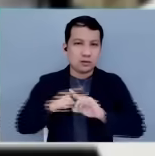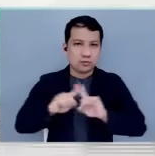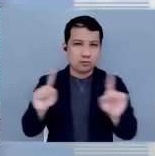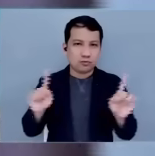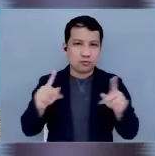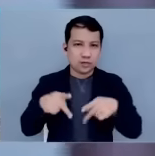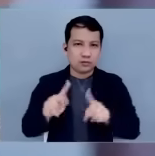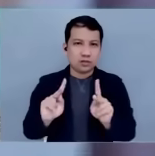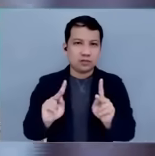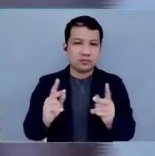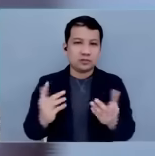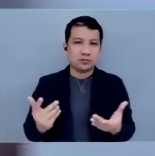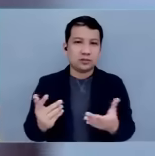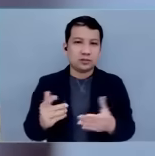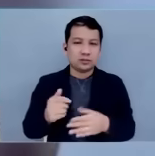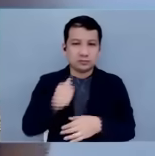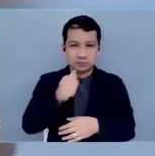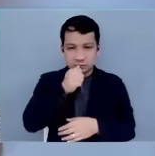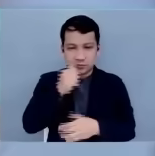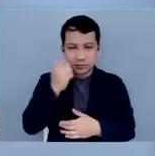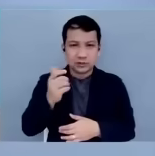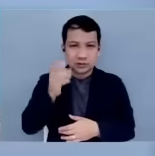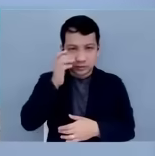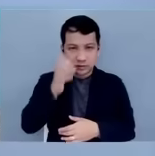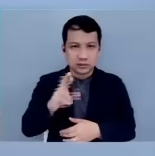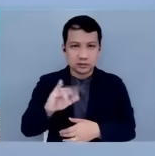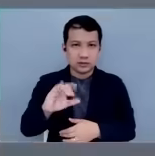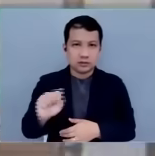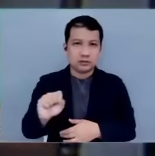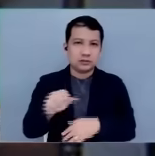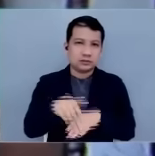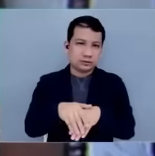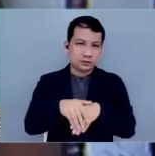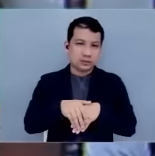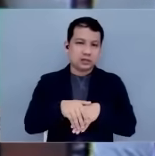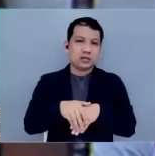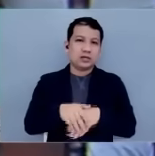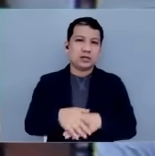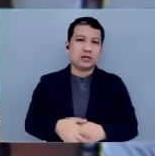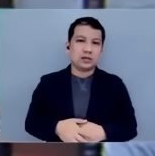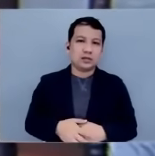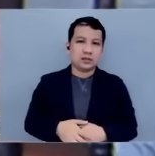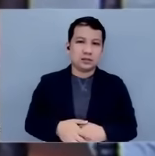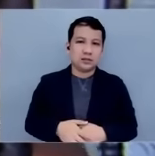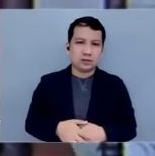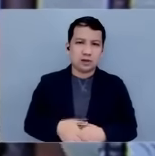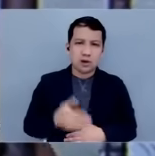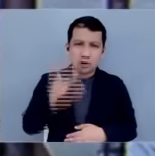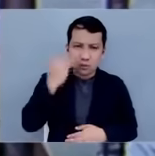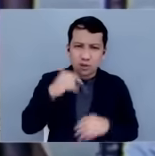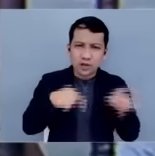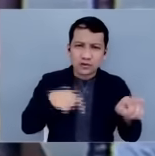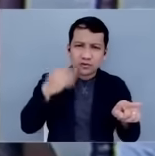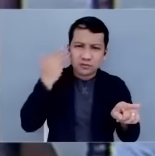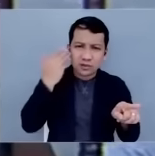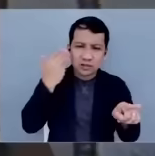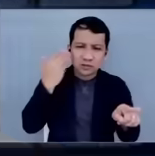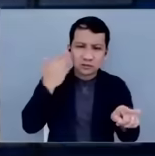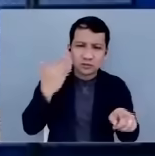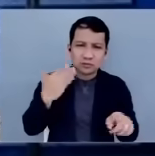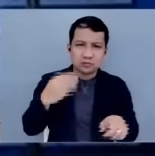carry. Tikom naman ang bibig ni alias Chris matapos ang insidente. Bakit daw po kayo nagpanggap na pulis? No comment na lang